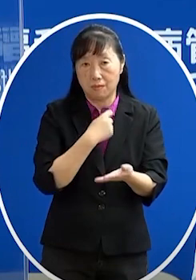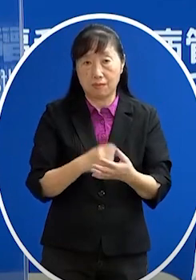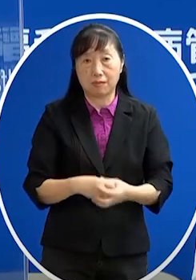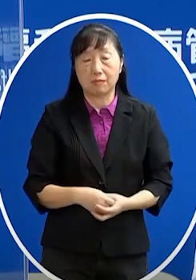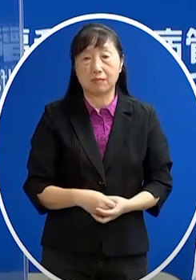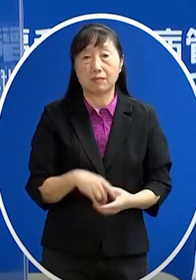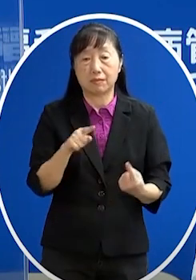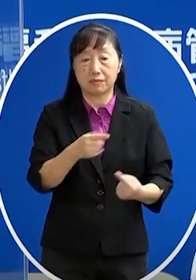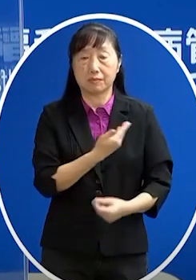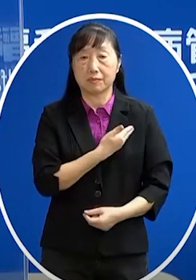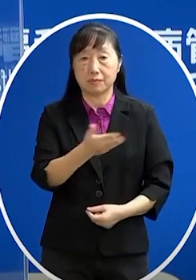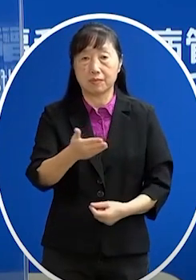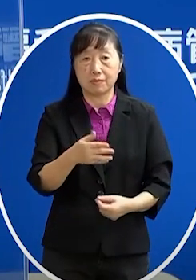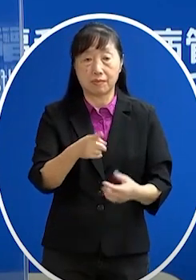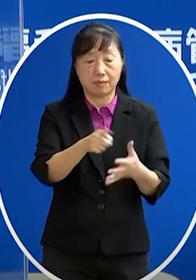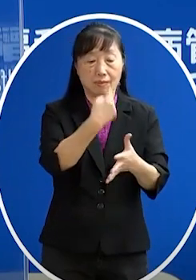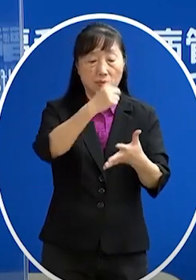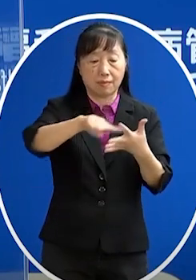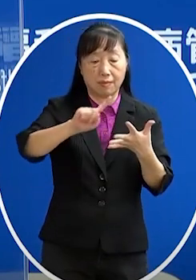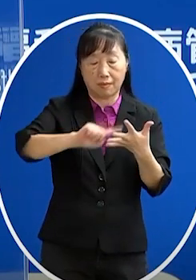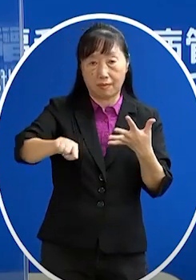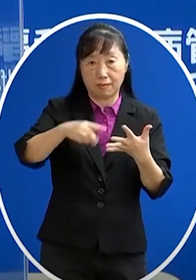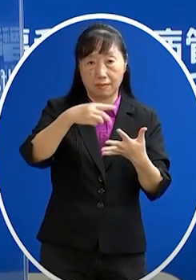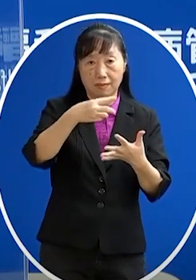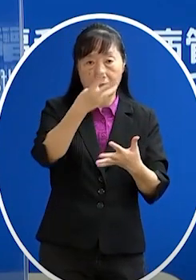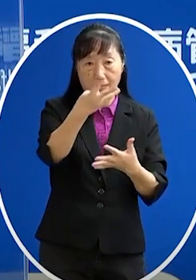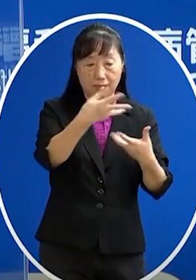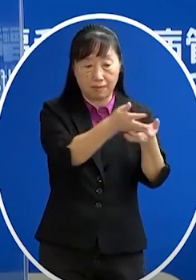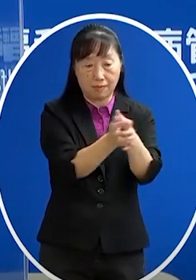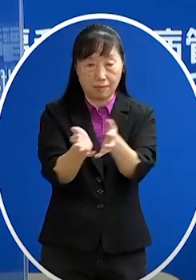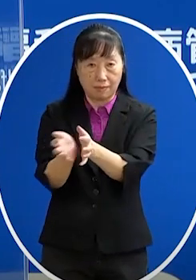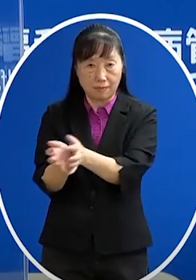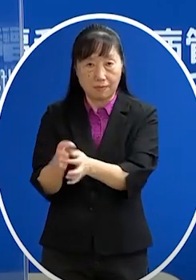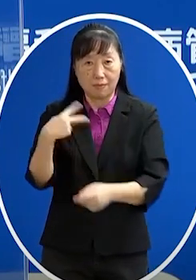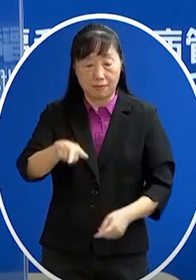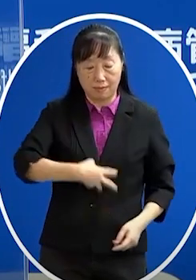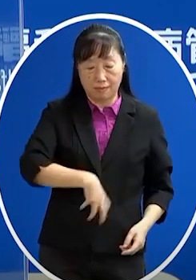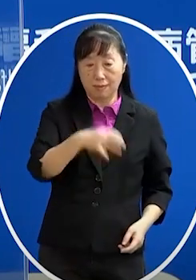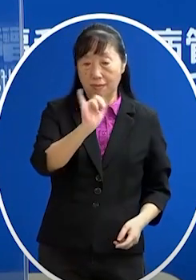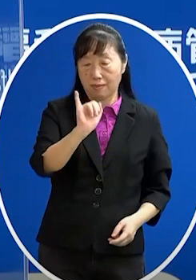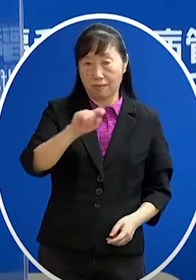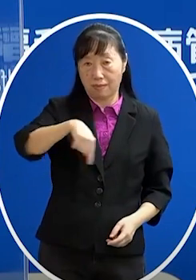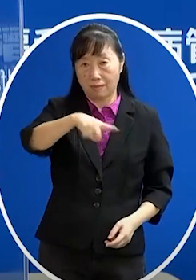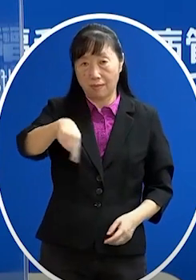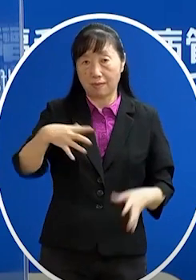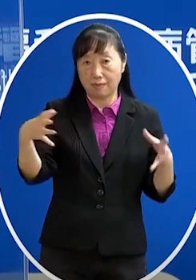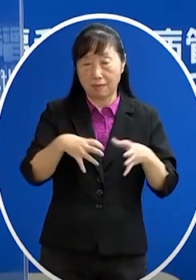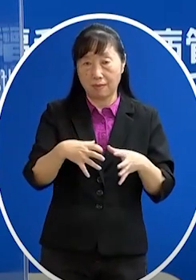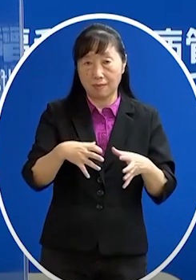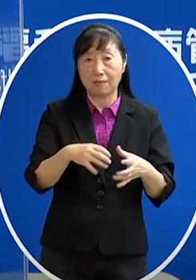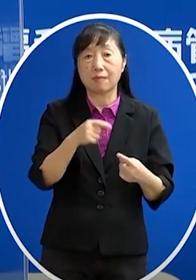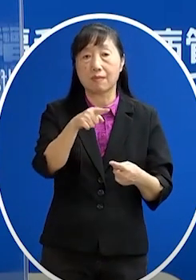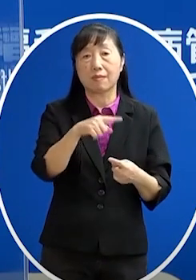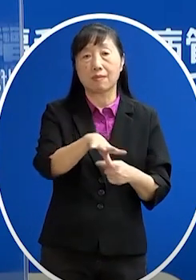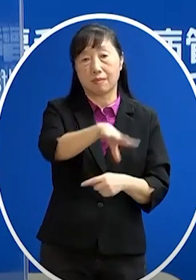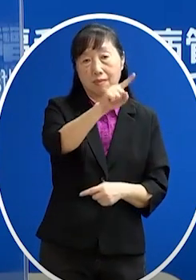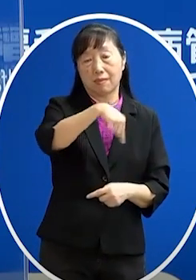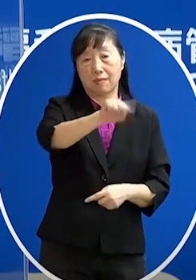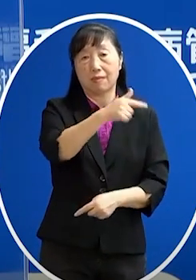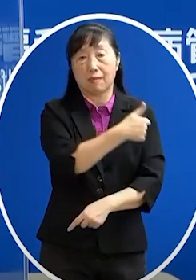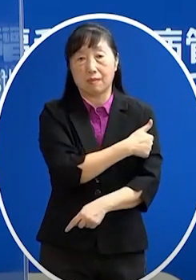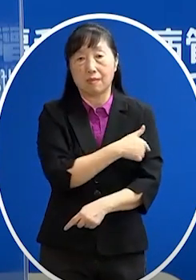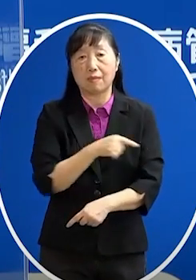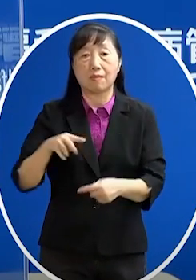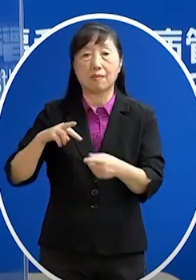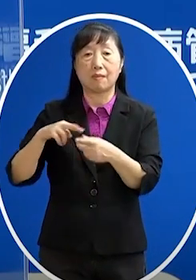就是说让哈这3类跟孕妇，好，能够第二剂的时间比我们其他10到12周要来的，好，更